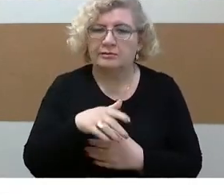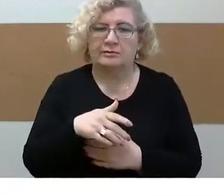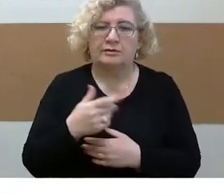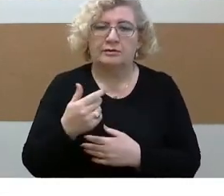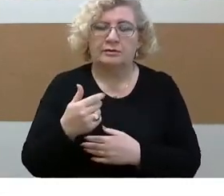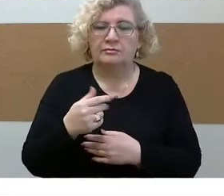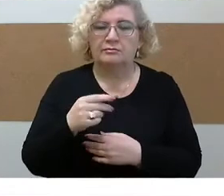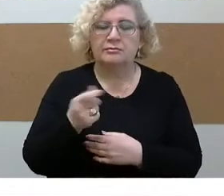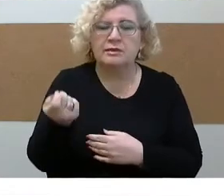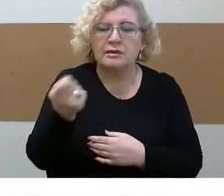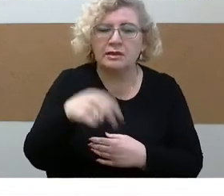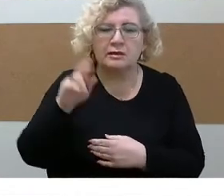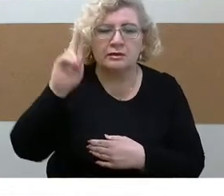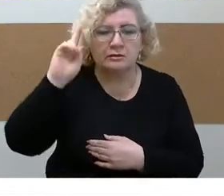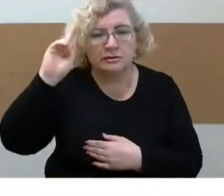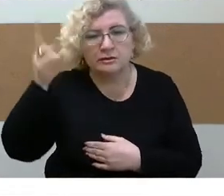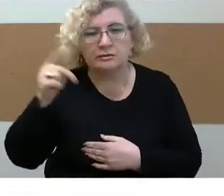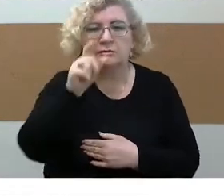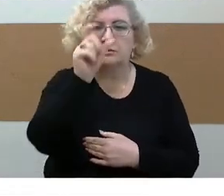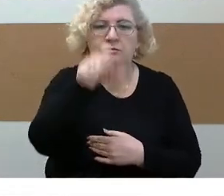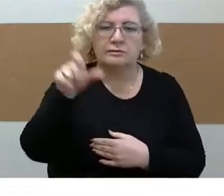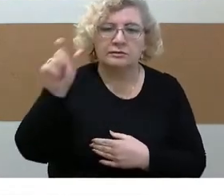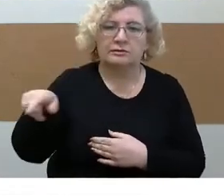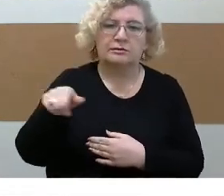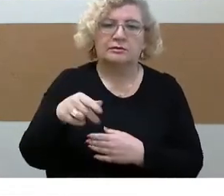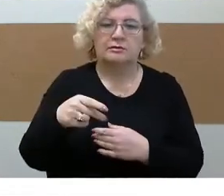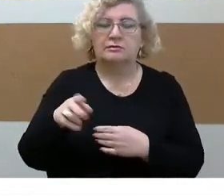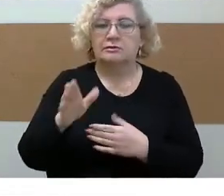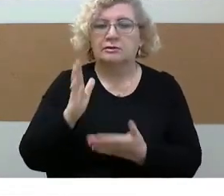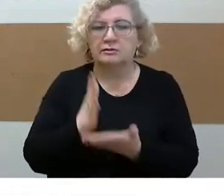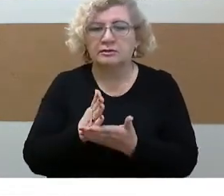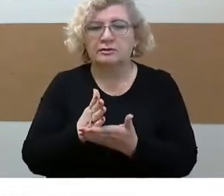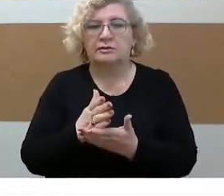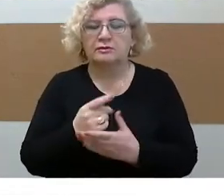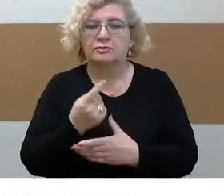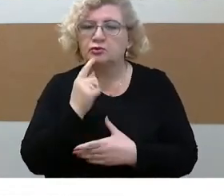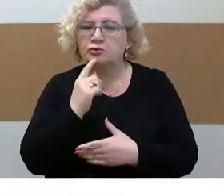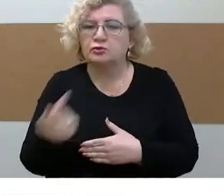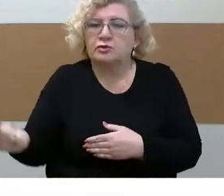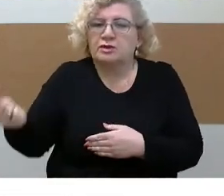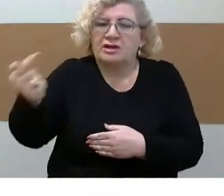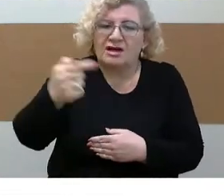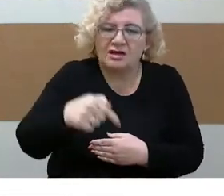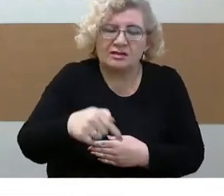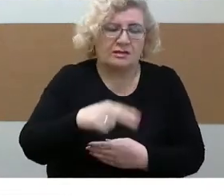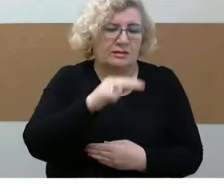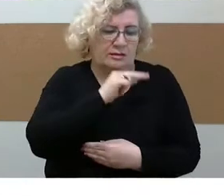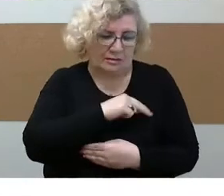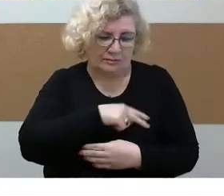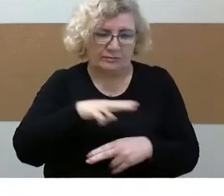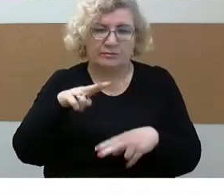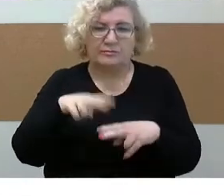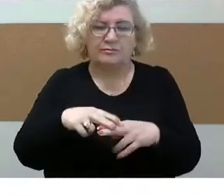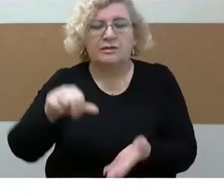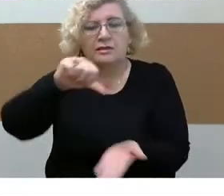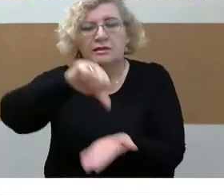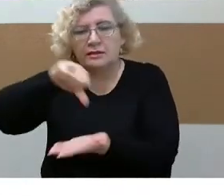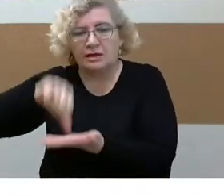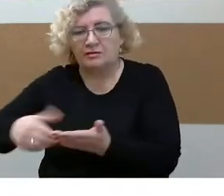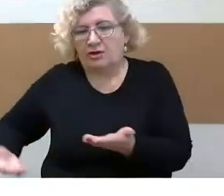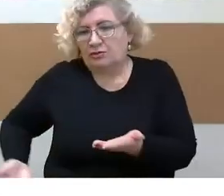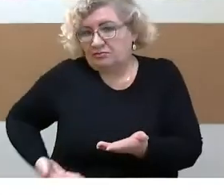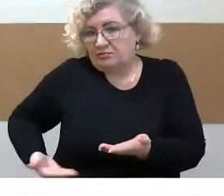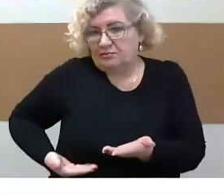niekada nežinome, kiek žmogui kainavo ateiti galbūt į darbą ar kažkur dalyvauti gyvenime,